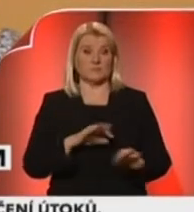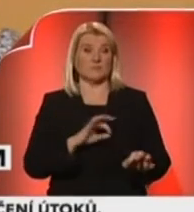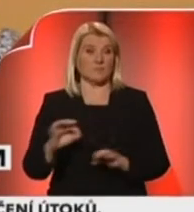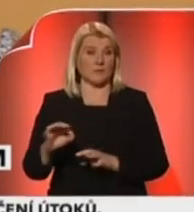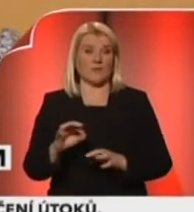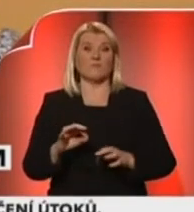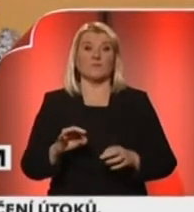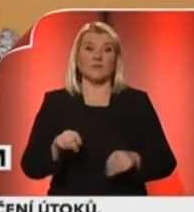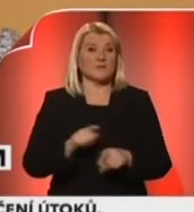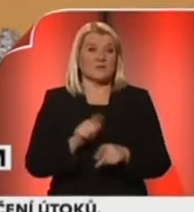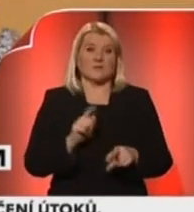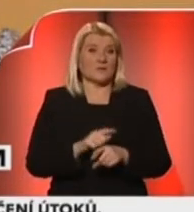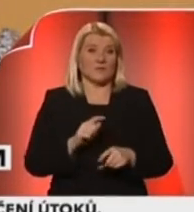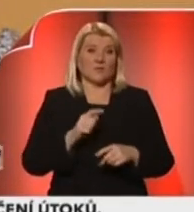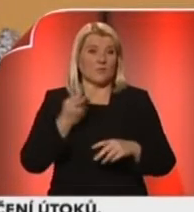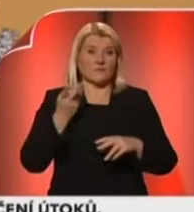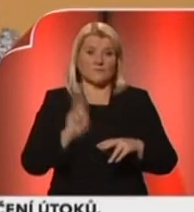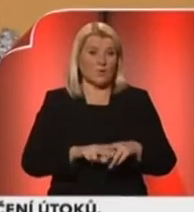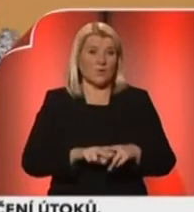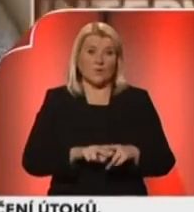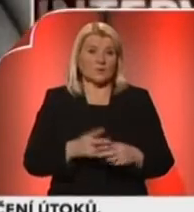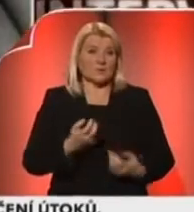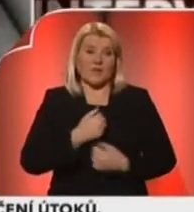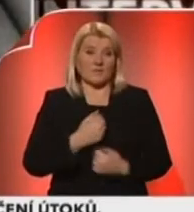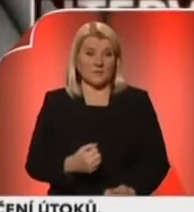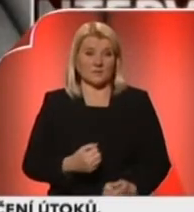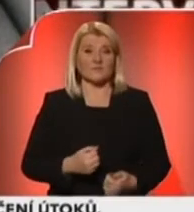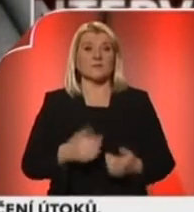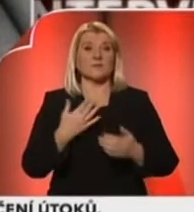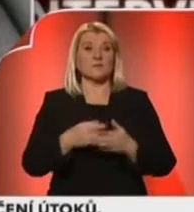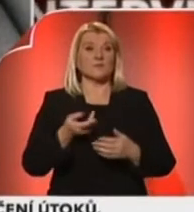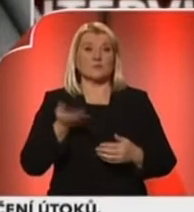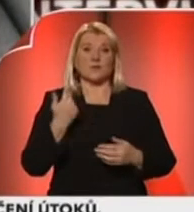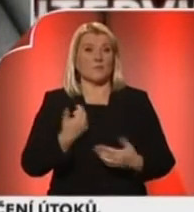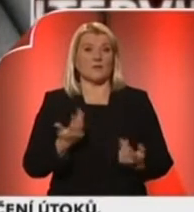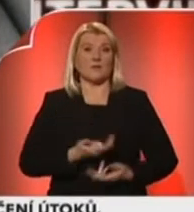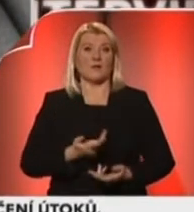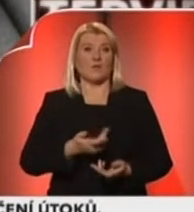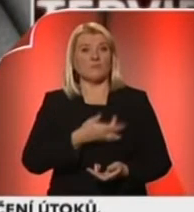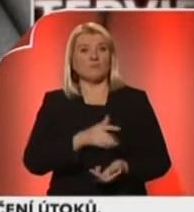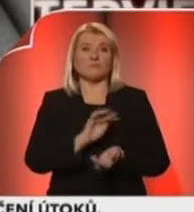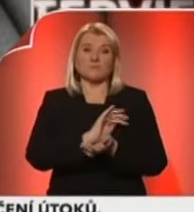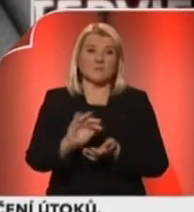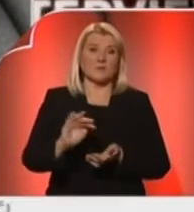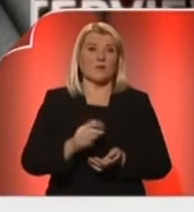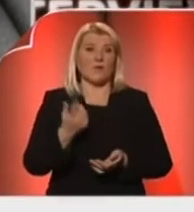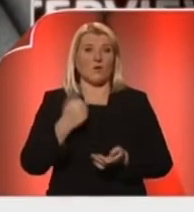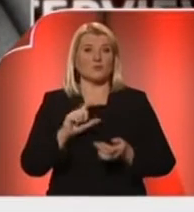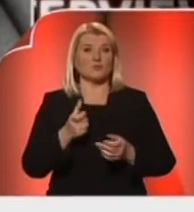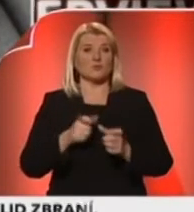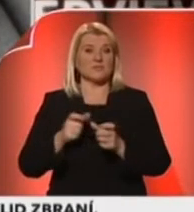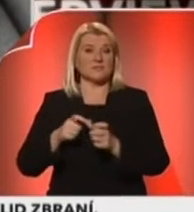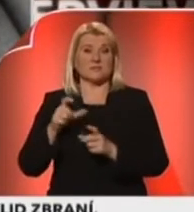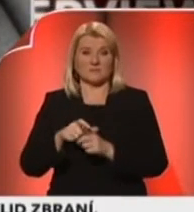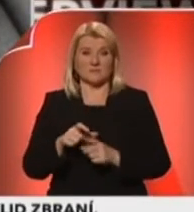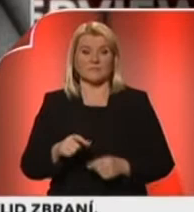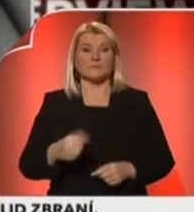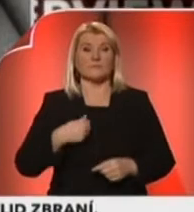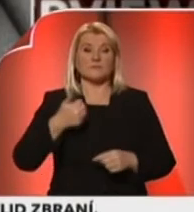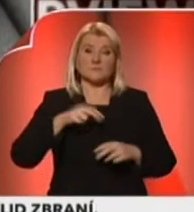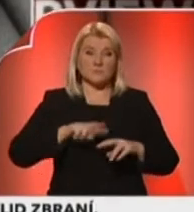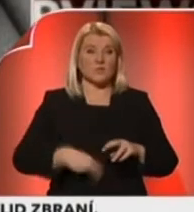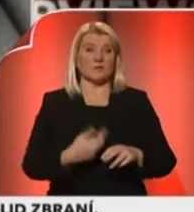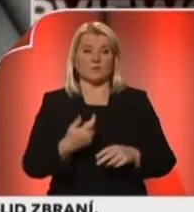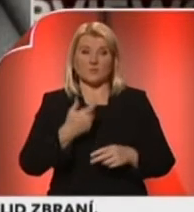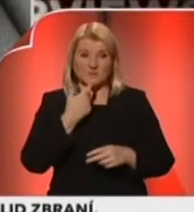na jakoukoliv variantu a nebyl to ústupek sociální demokracie. Pro nás je prioritní to,